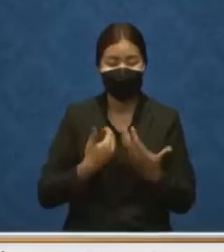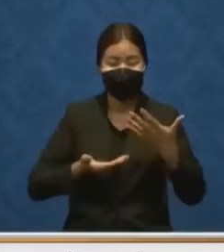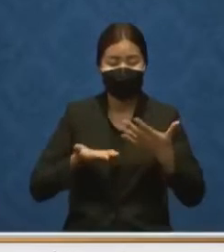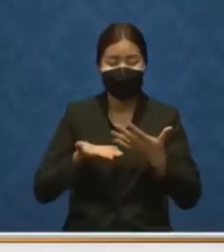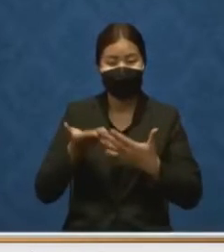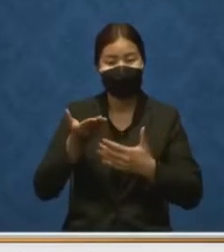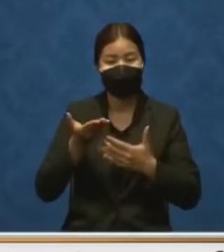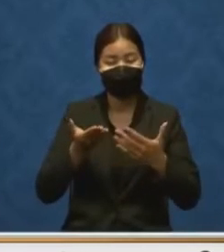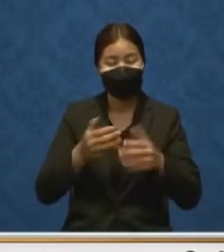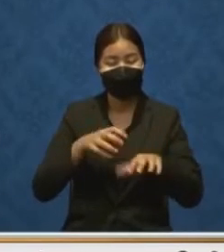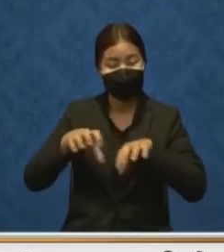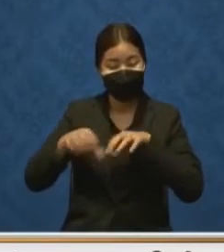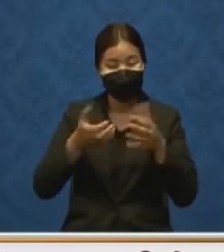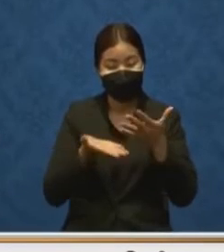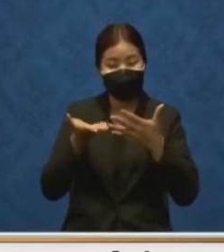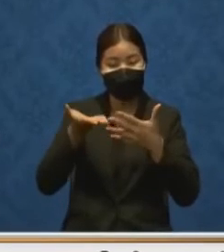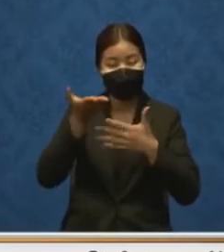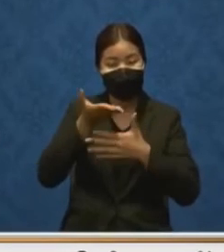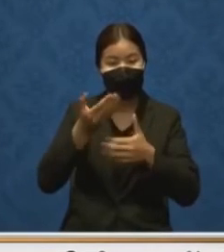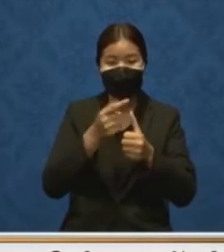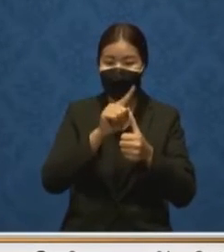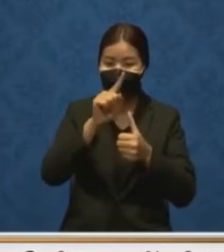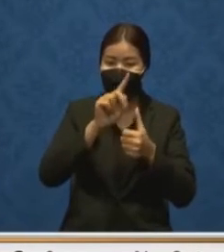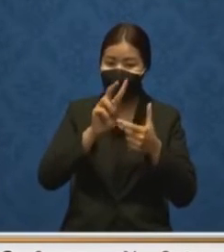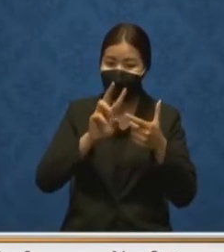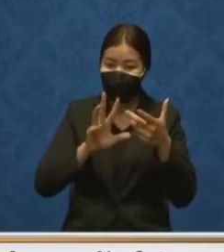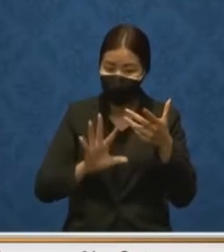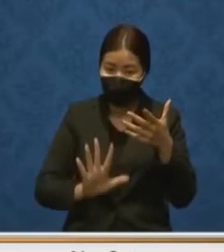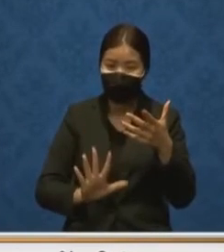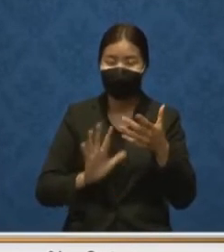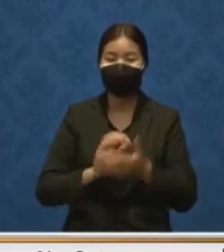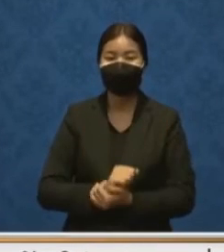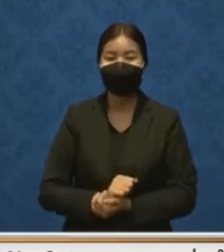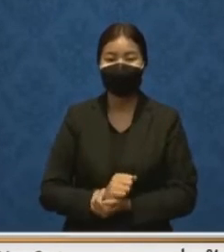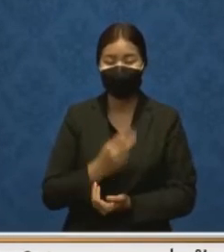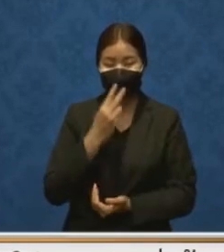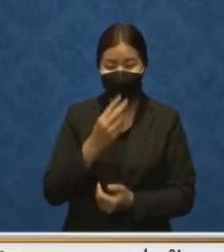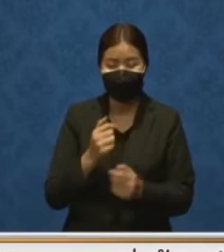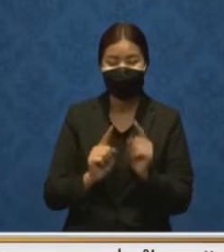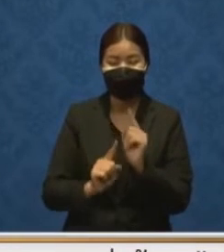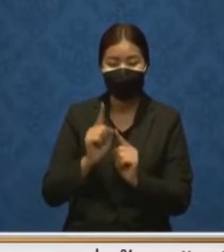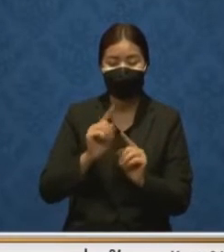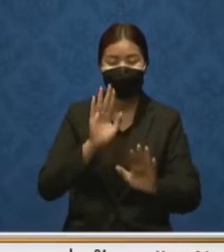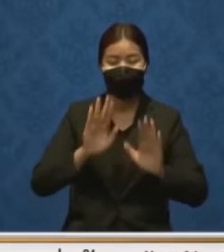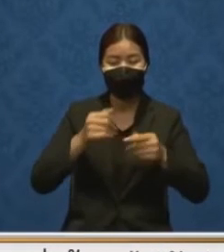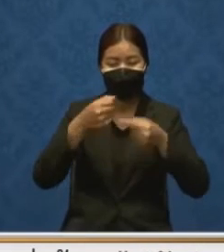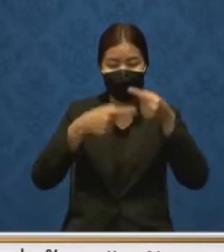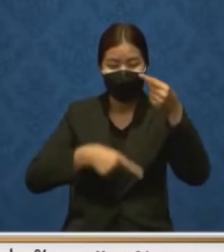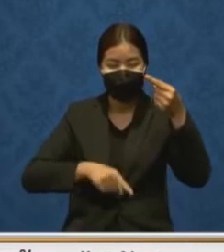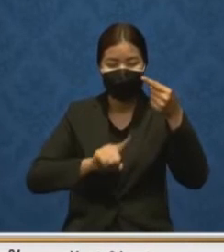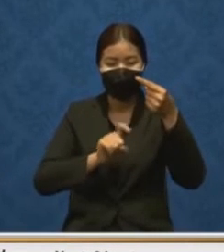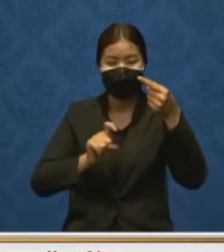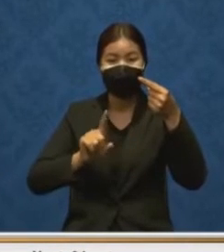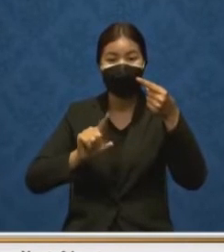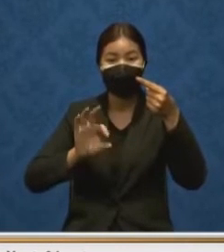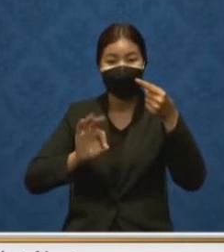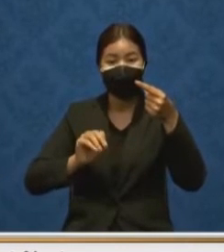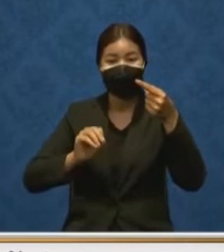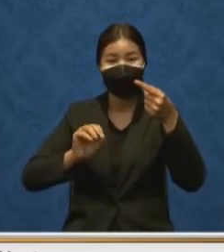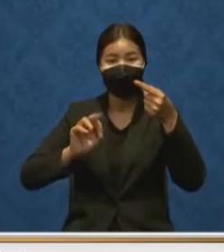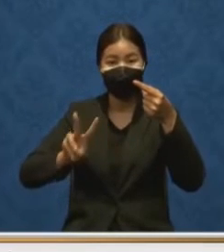เรีงตั้กเงิเฟอรสูงที่สุดของประเทศ 1.3.4.5 มีทั้งหมด 192 ประเทศทั่วโลก